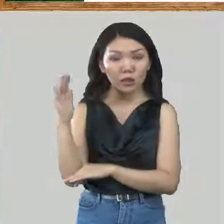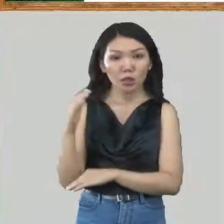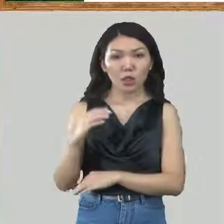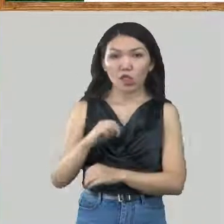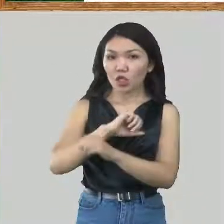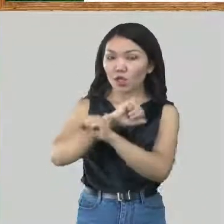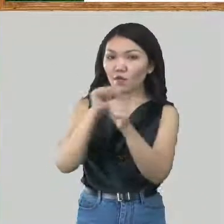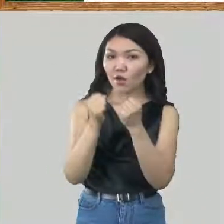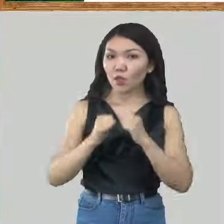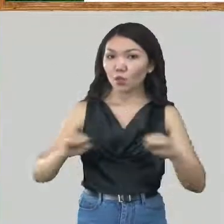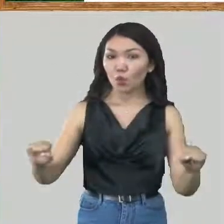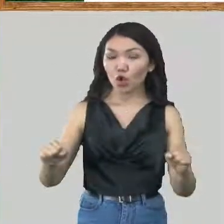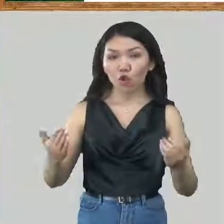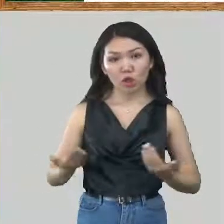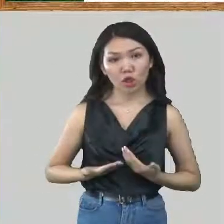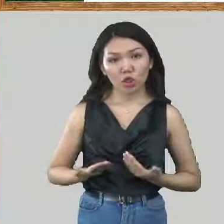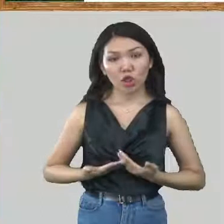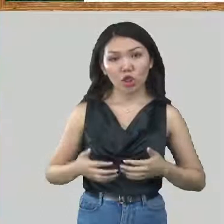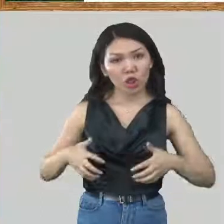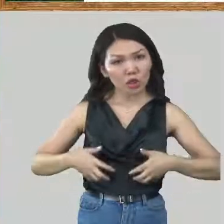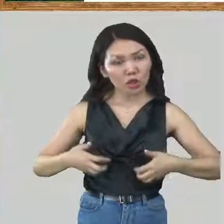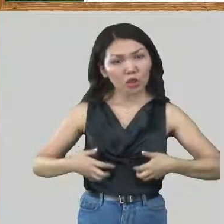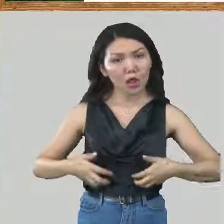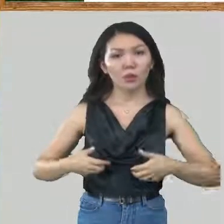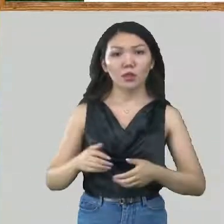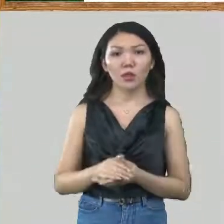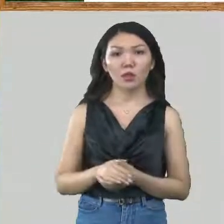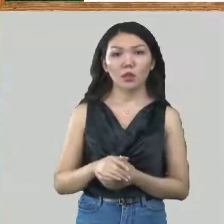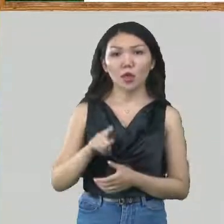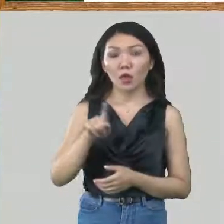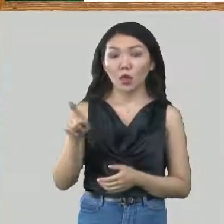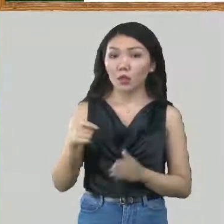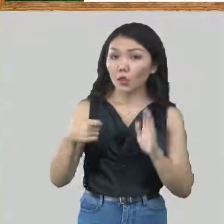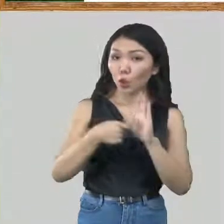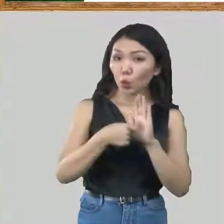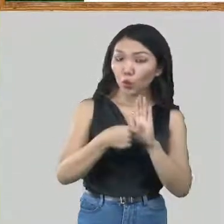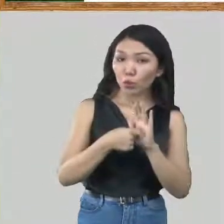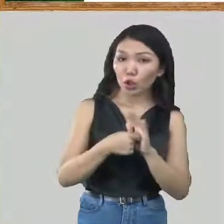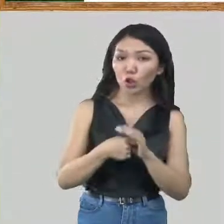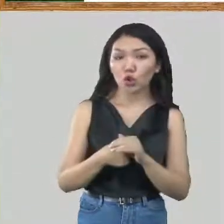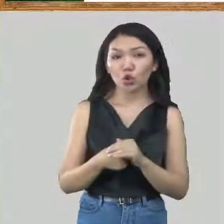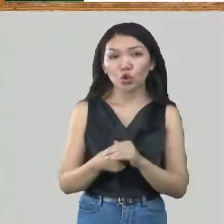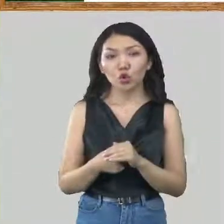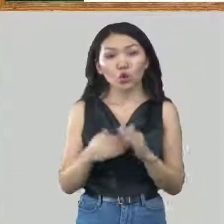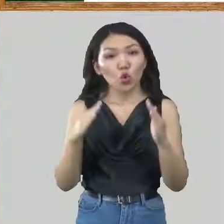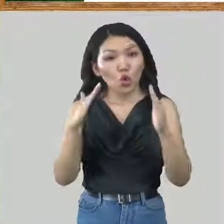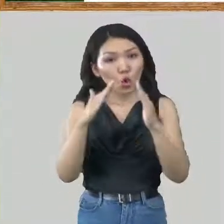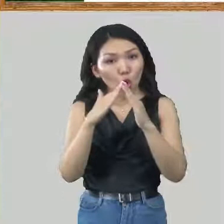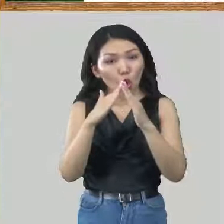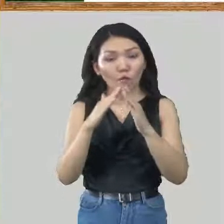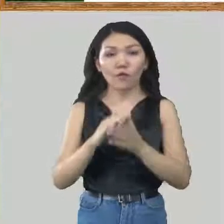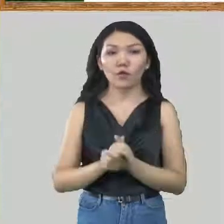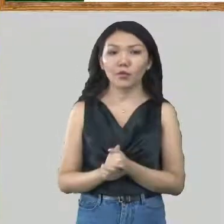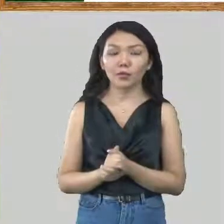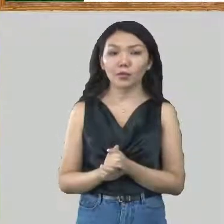всех лесных обитателей. Они дают пищу, кров. А какие деревья